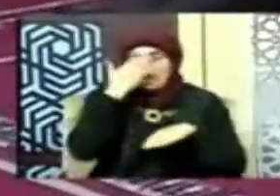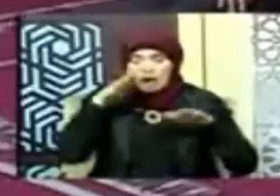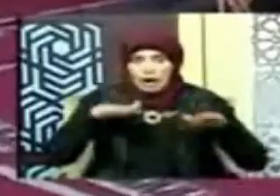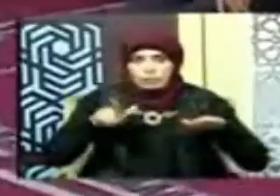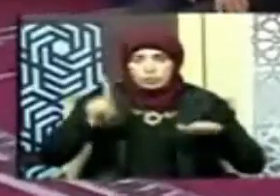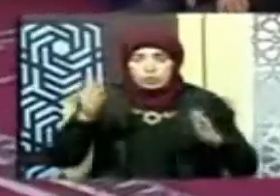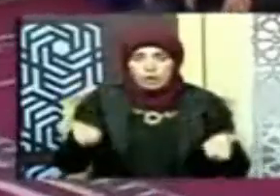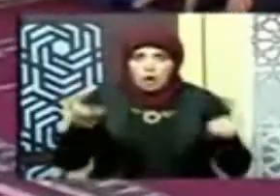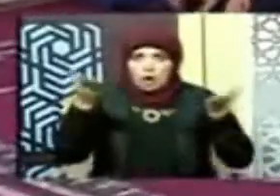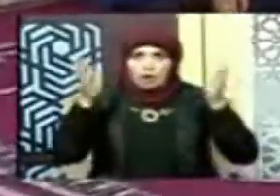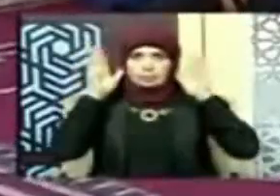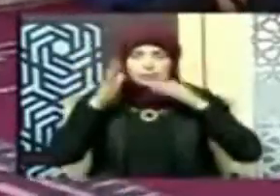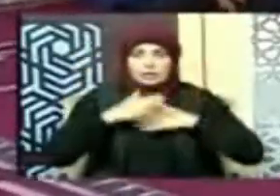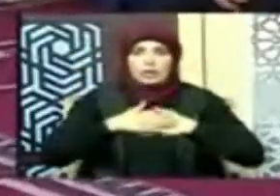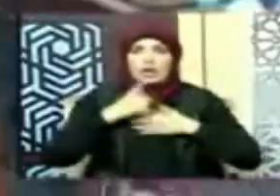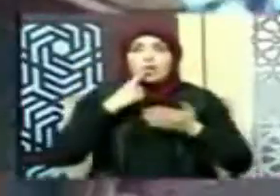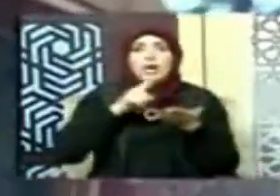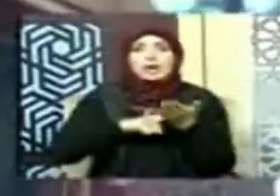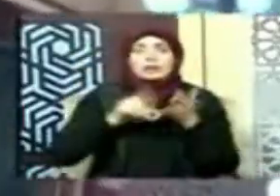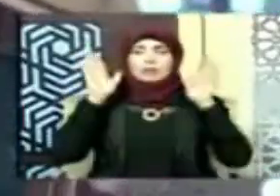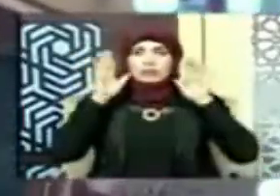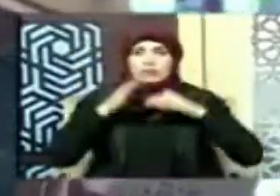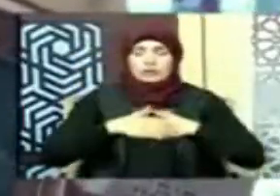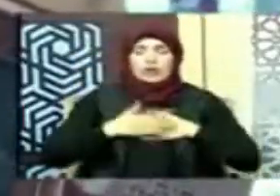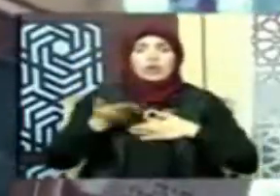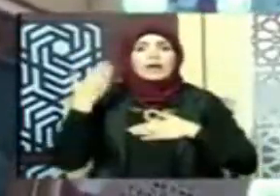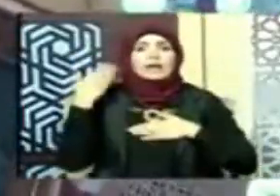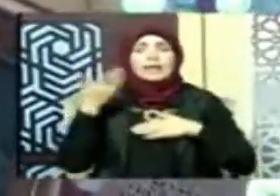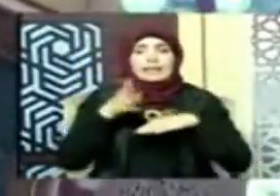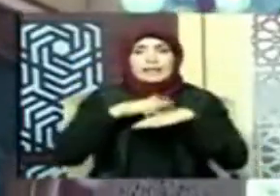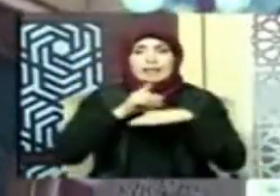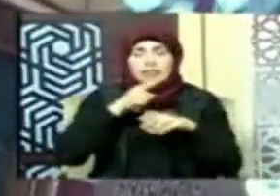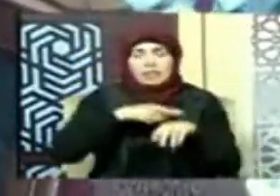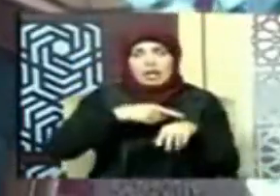أقم الصلاة، إن الصلاة كانت على المؤمنين كتابا موقوتا.